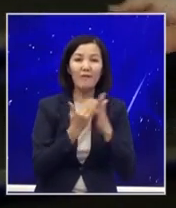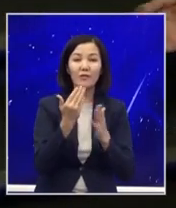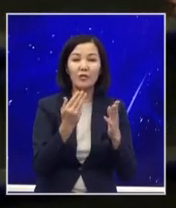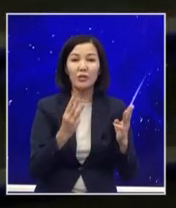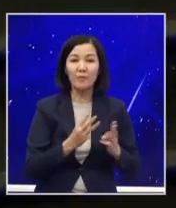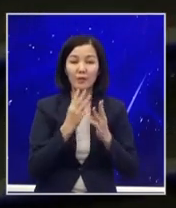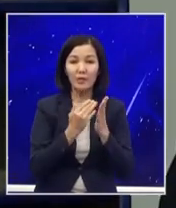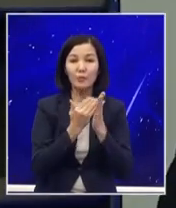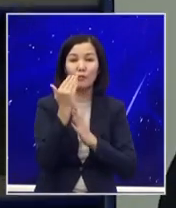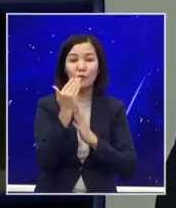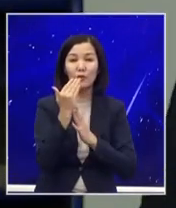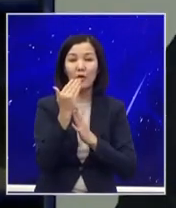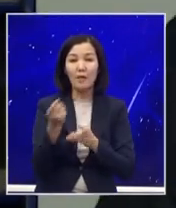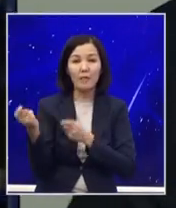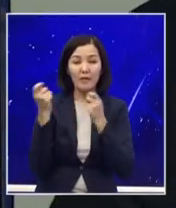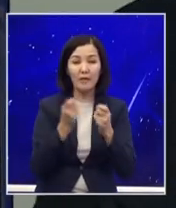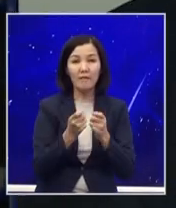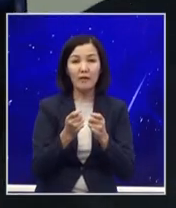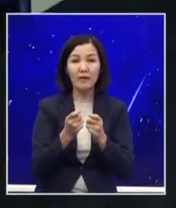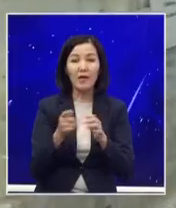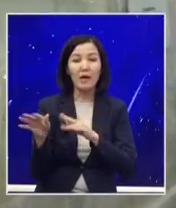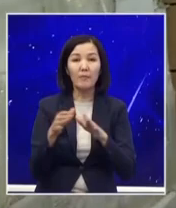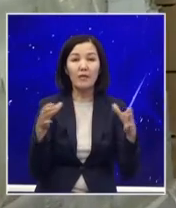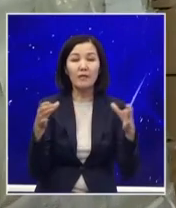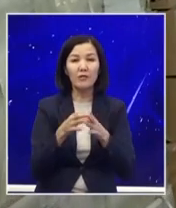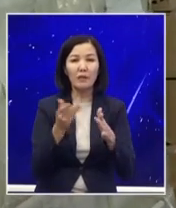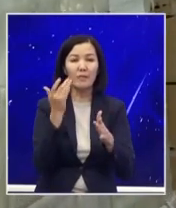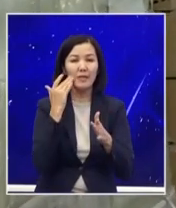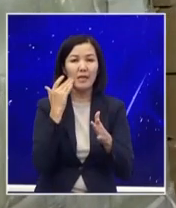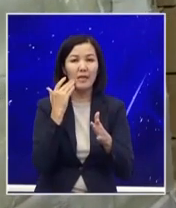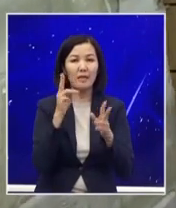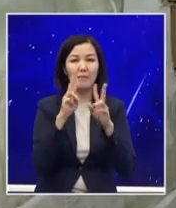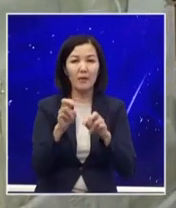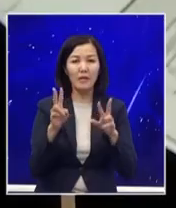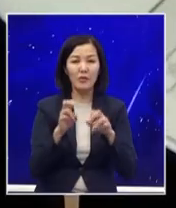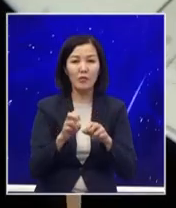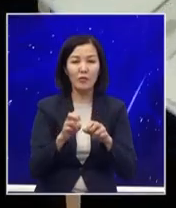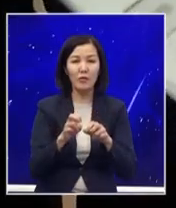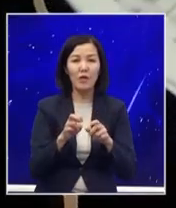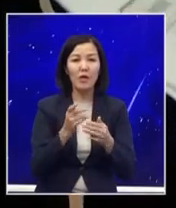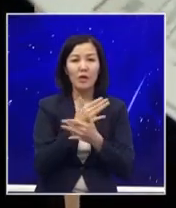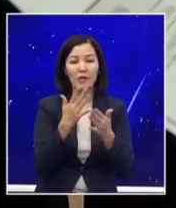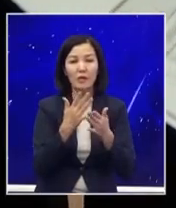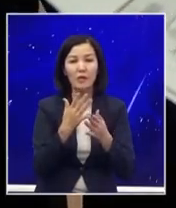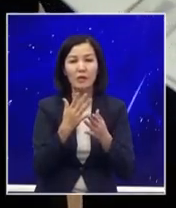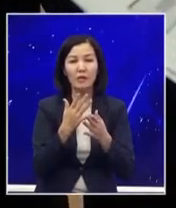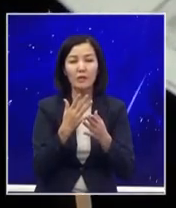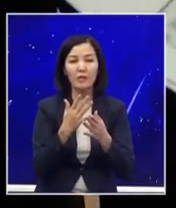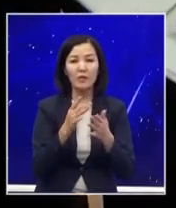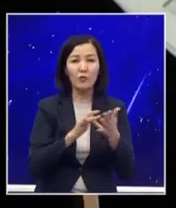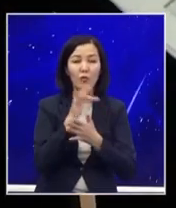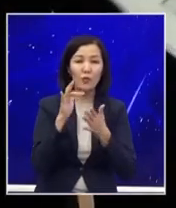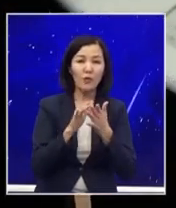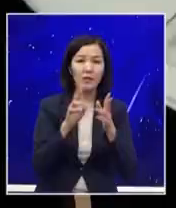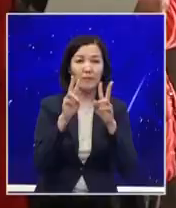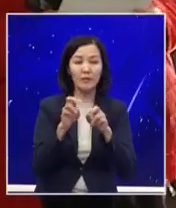гибко управлять потоками поставок. Оперативный штаб Алматинской области на постоянной основе мониторит отгрузки объемов товара в розничные сети города ради